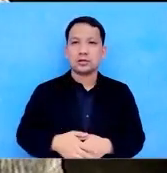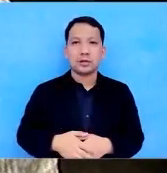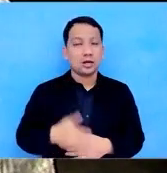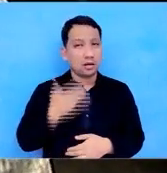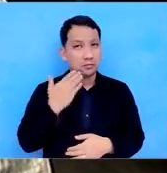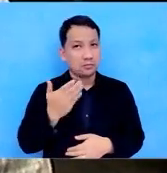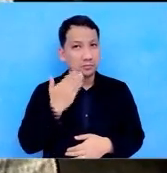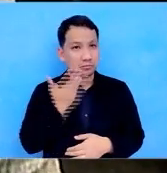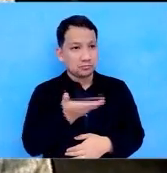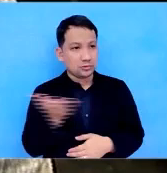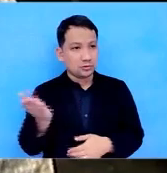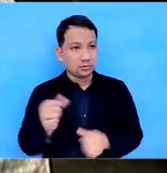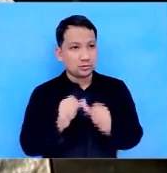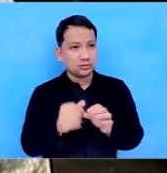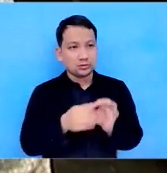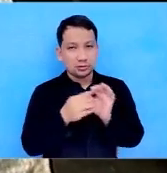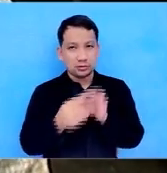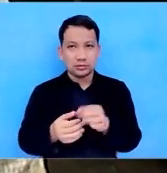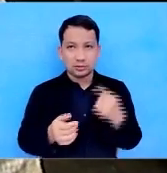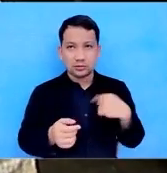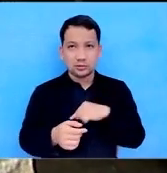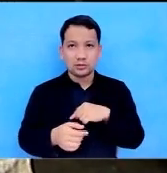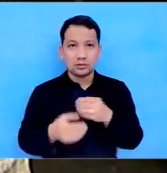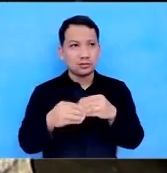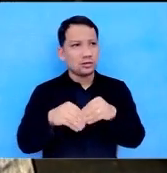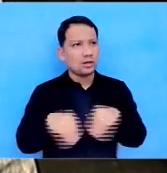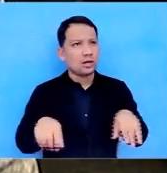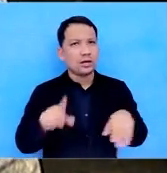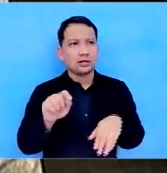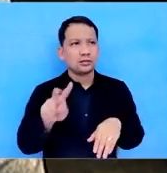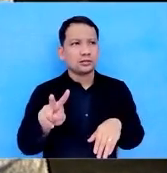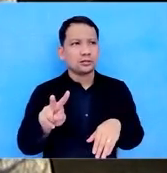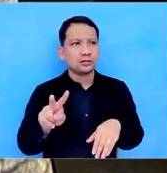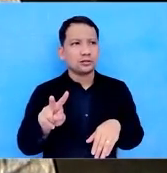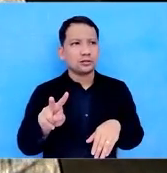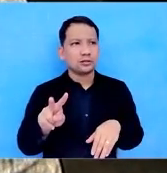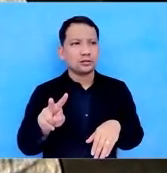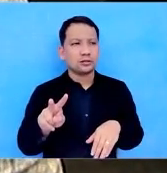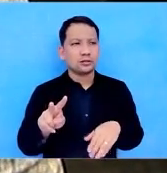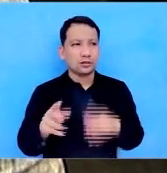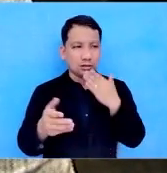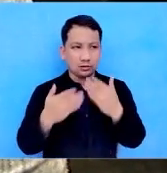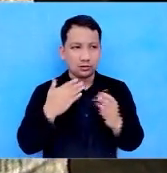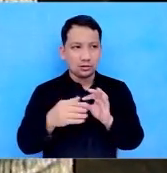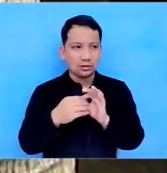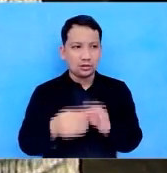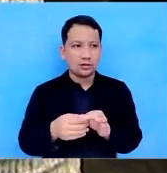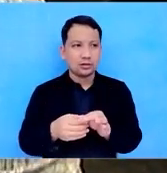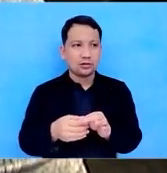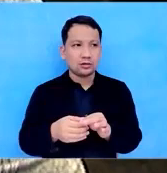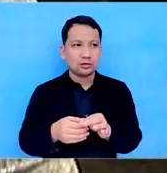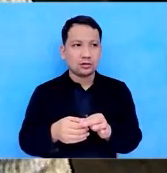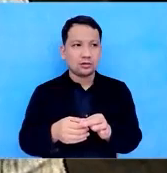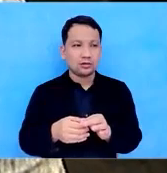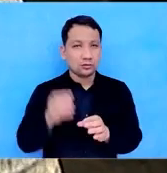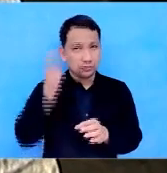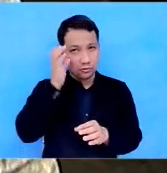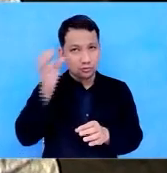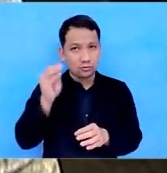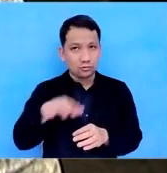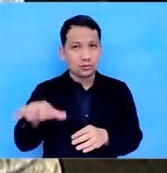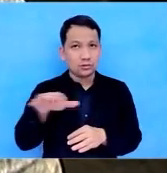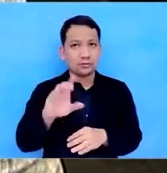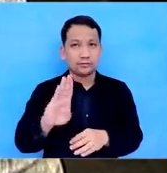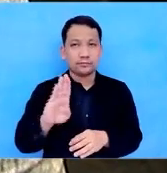kasi ang tagal ko ding nawala sa TV. So sobrang thankful ko kay Direk Coco at sa buong production ng